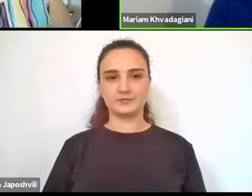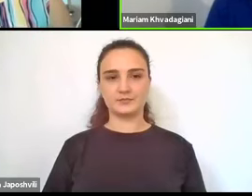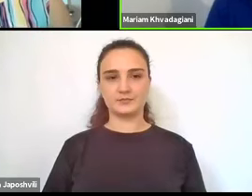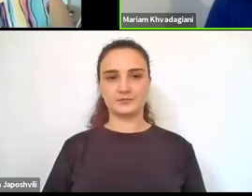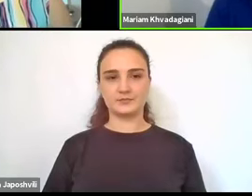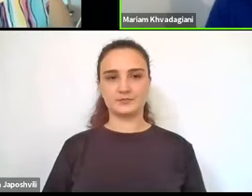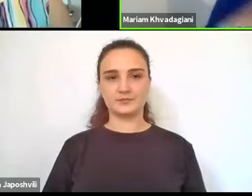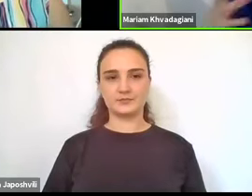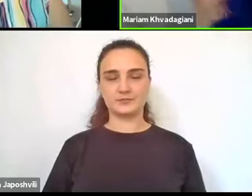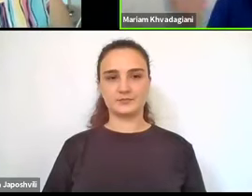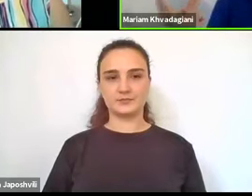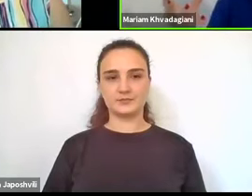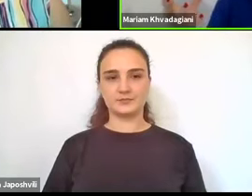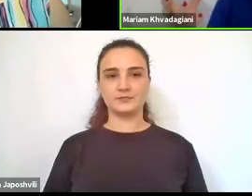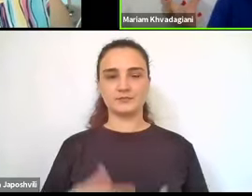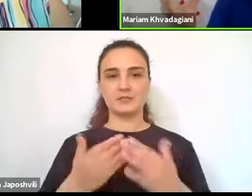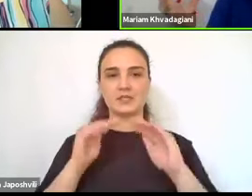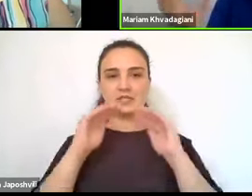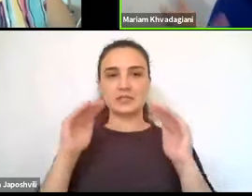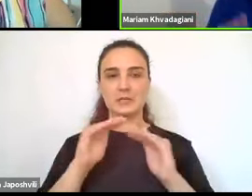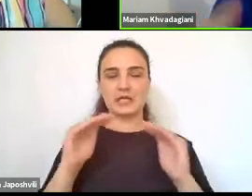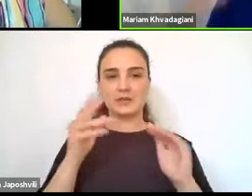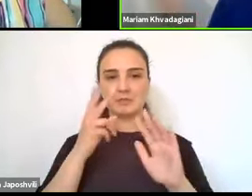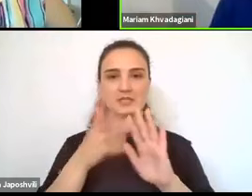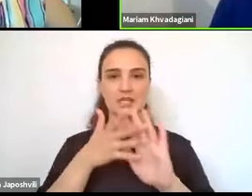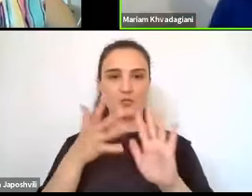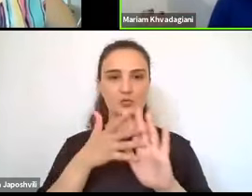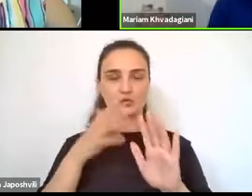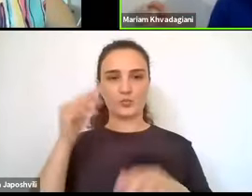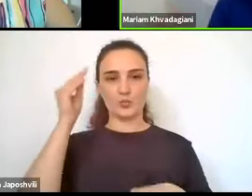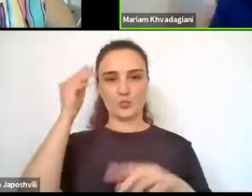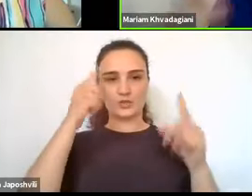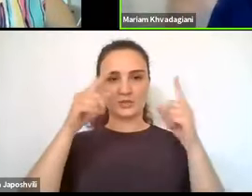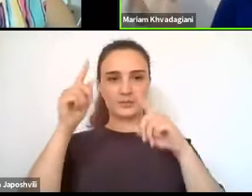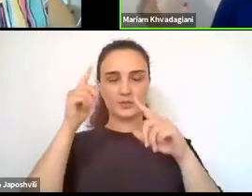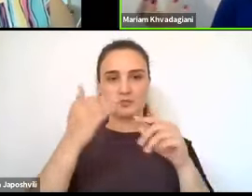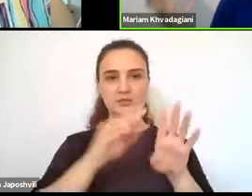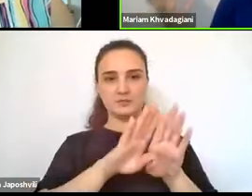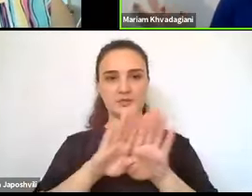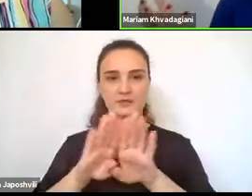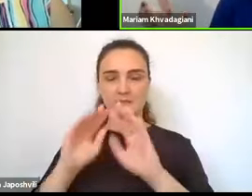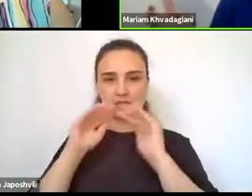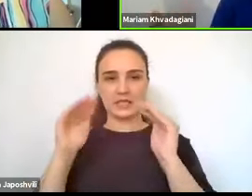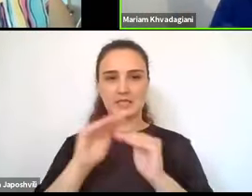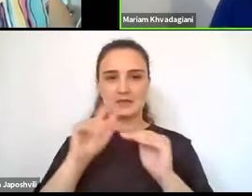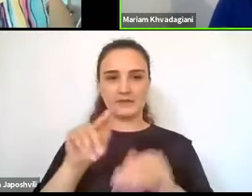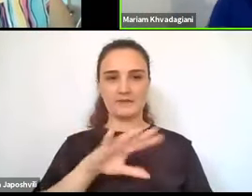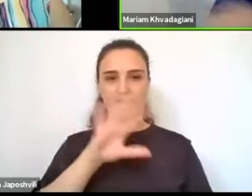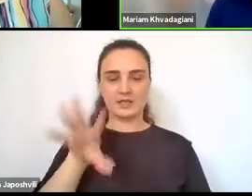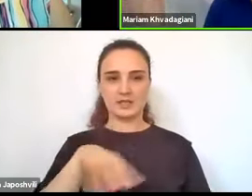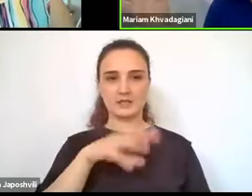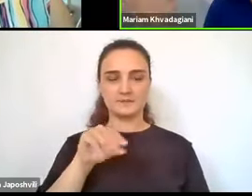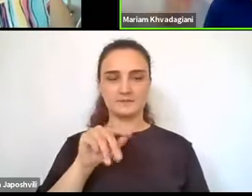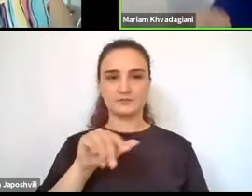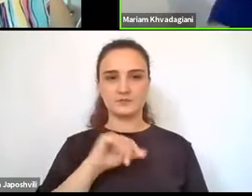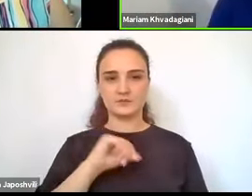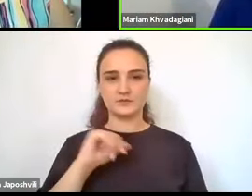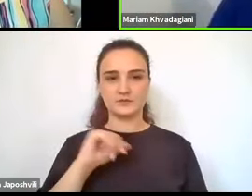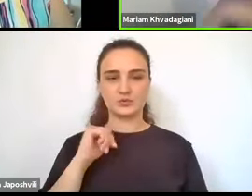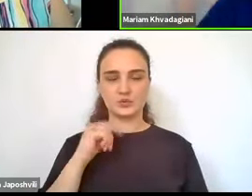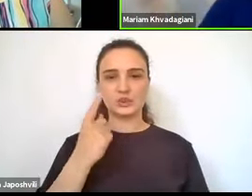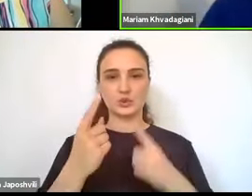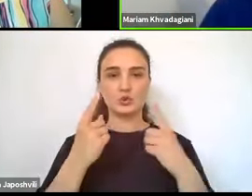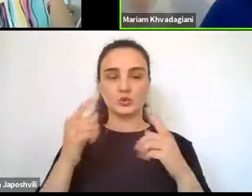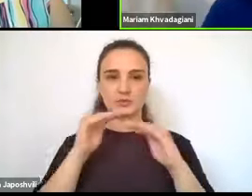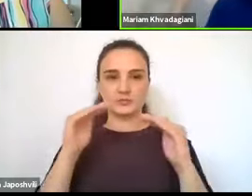მაგალითად აი რაღაცა სიმღერების გამოცნობა მულტფილმების მიხედვით, მღერით თქვენ ყველანი თითო სიმღერას